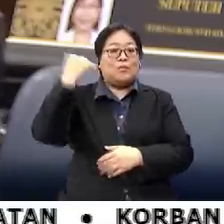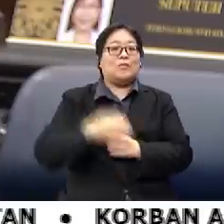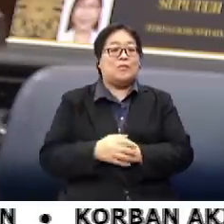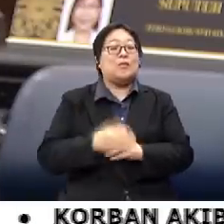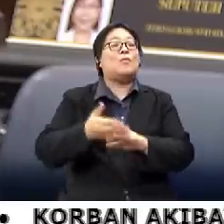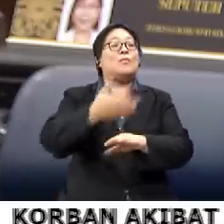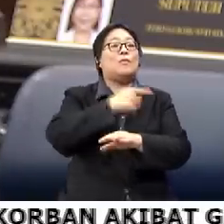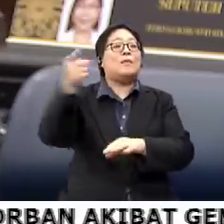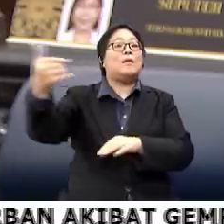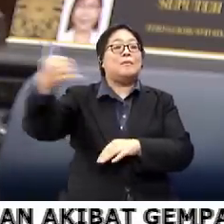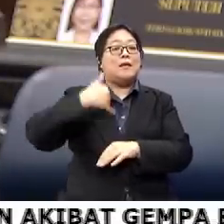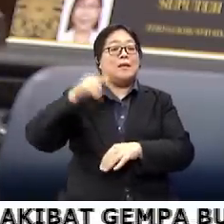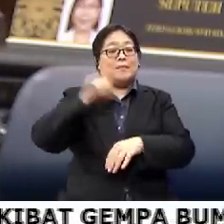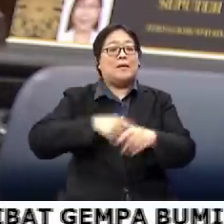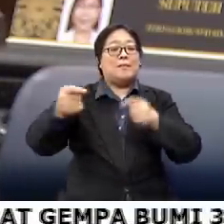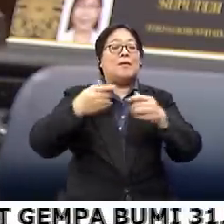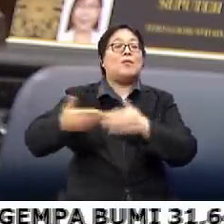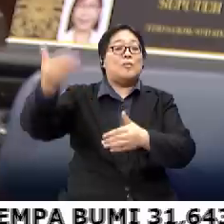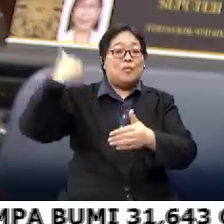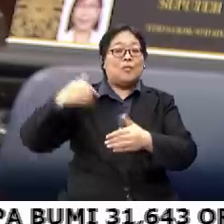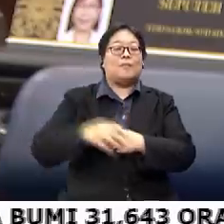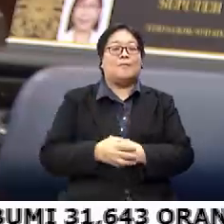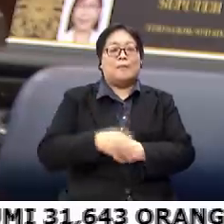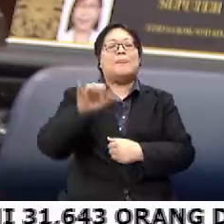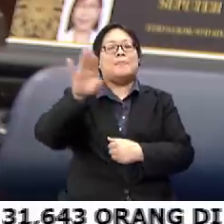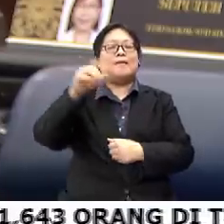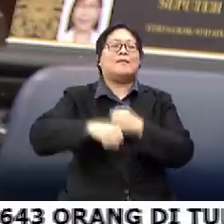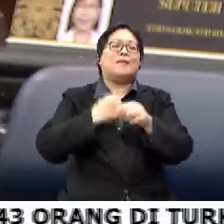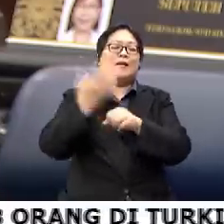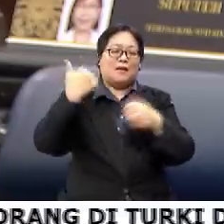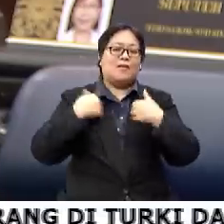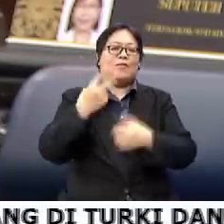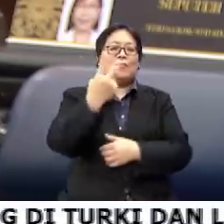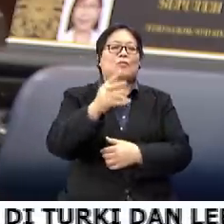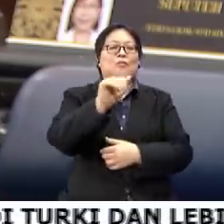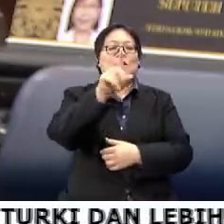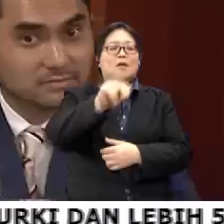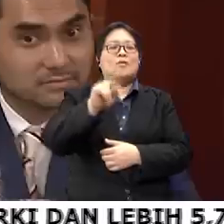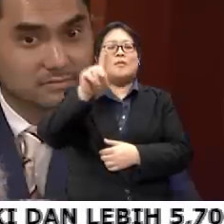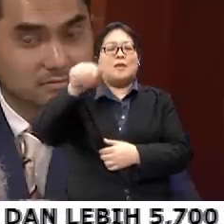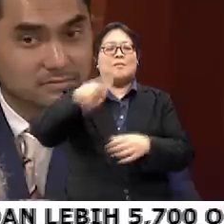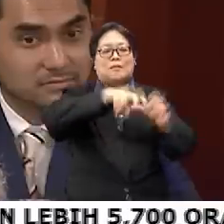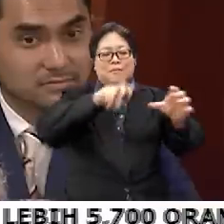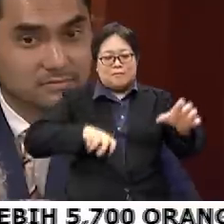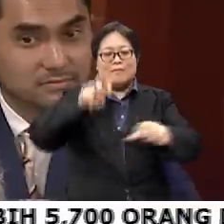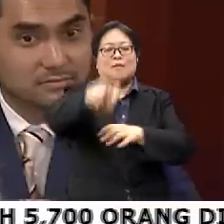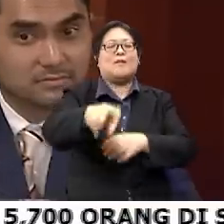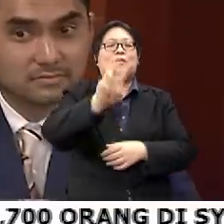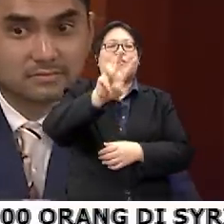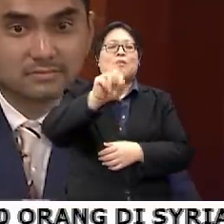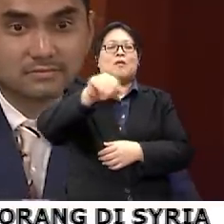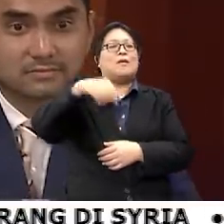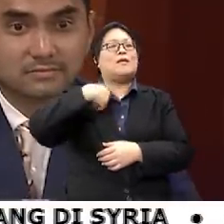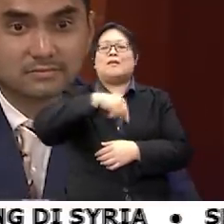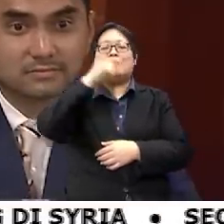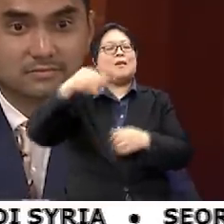sebelum itu dia masuk, itu pemerintahan yang dahulu. Di bawah yang berhormat, tahun lalu ada 2 adun DAP melompat ke warisan juga. Kita tidak